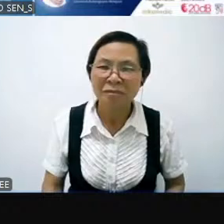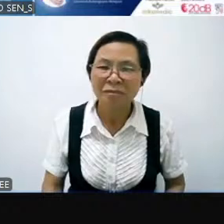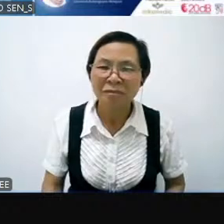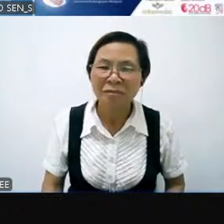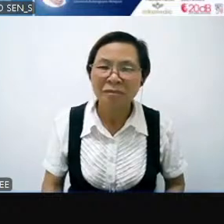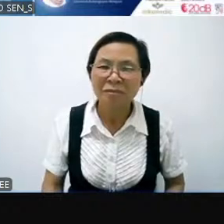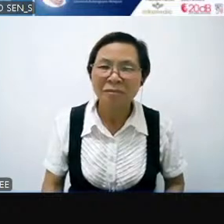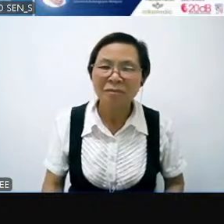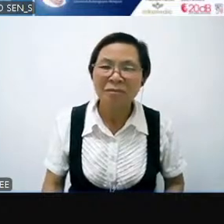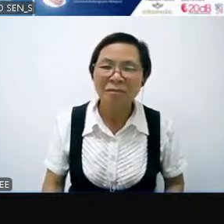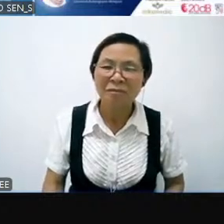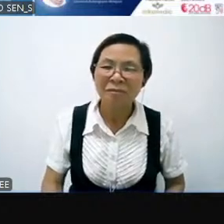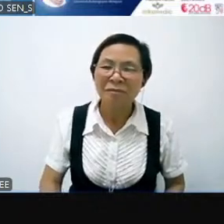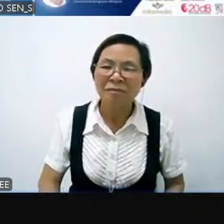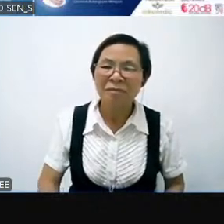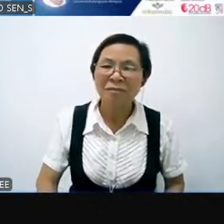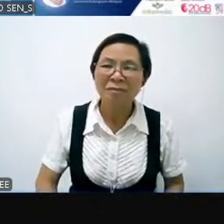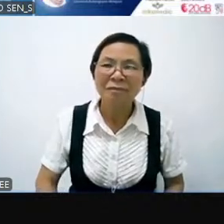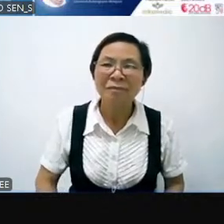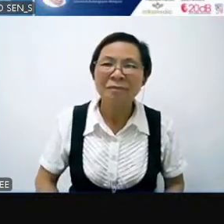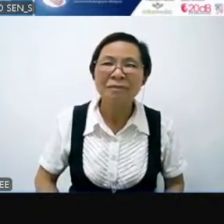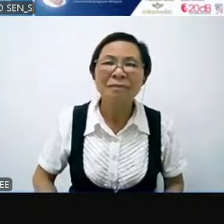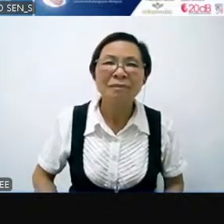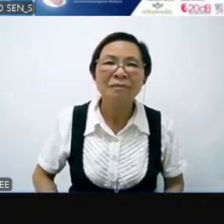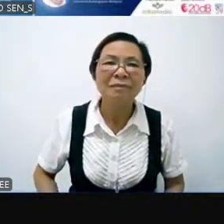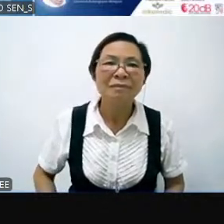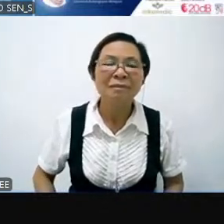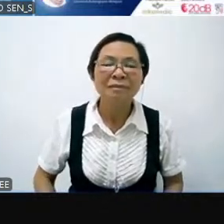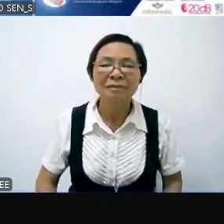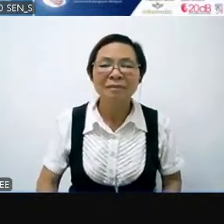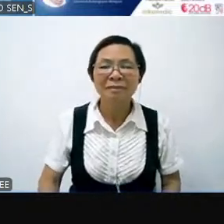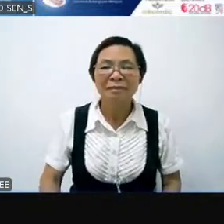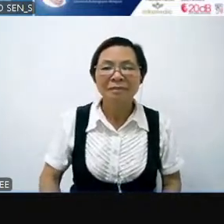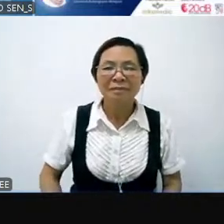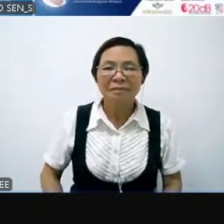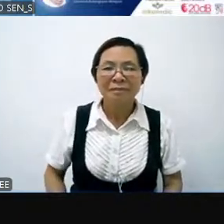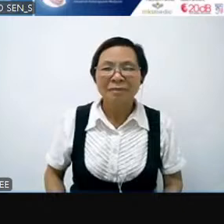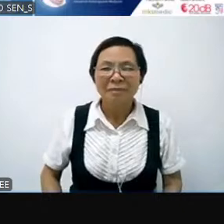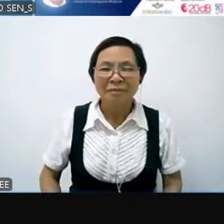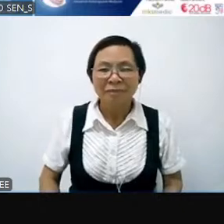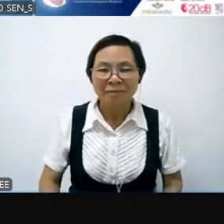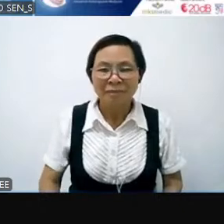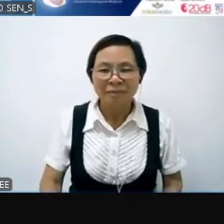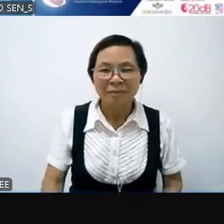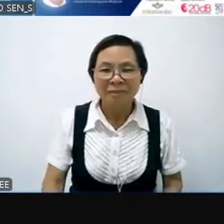Bagi ibu bapa yang tercari-cari penyelesaian untuk menguruskan alat bantu video ini.